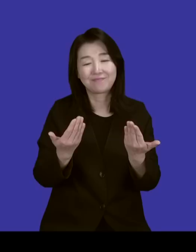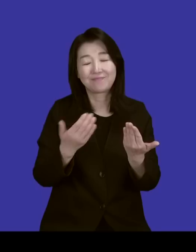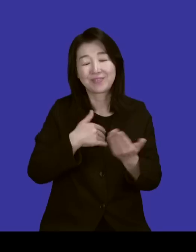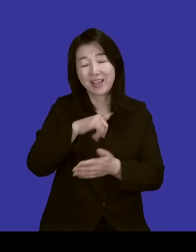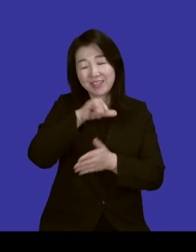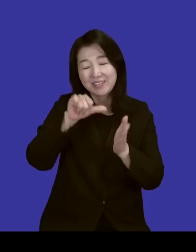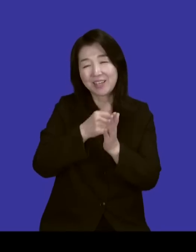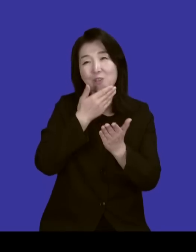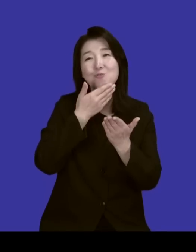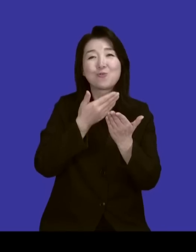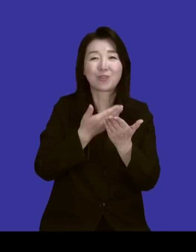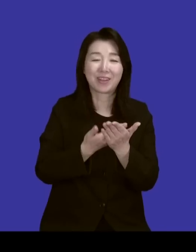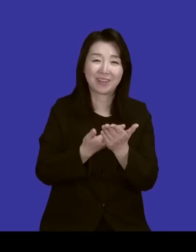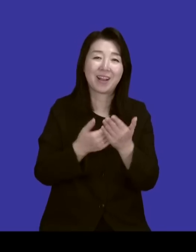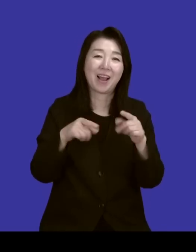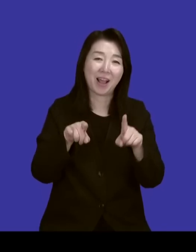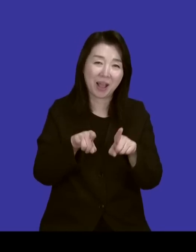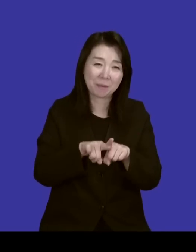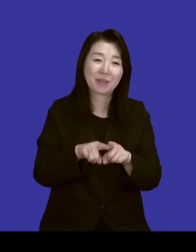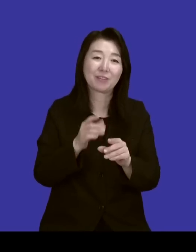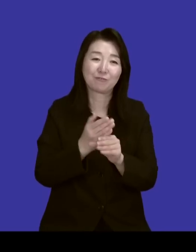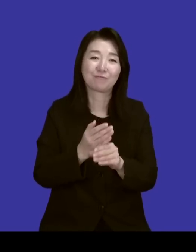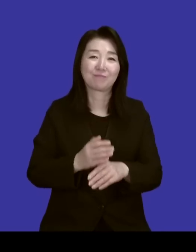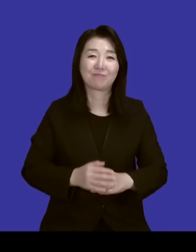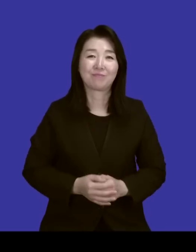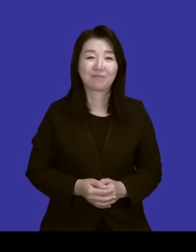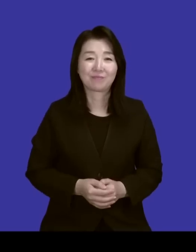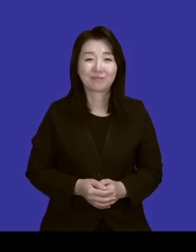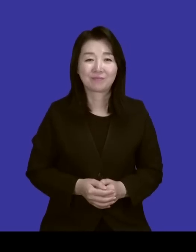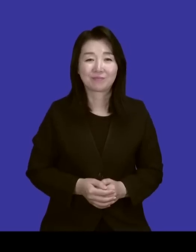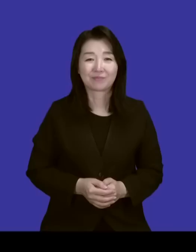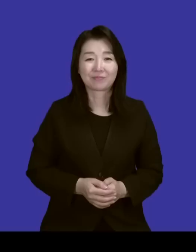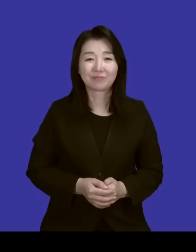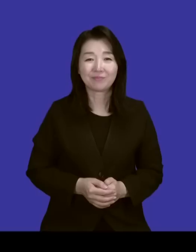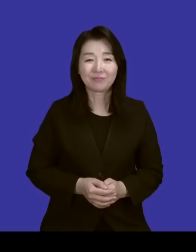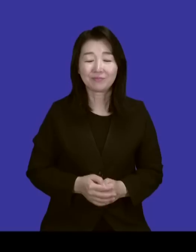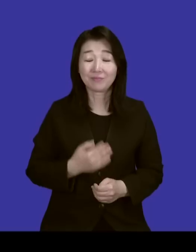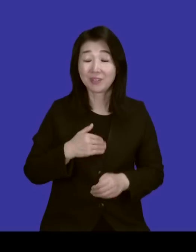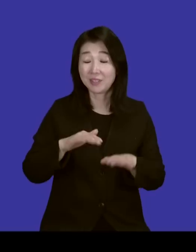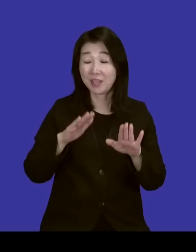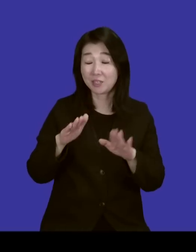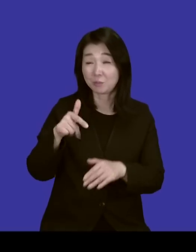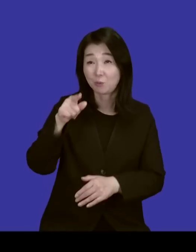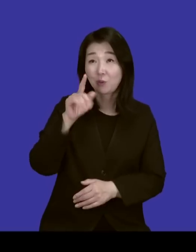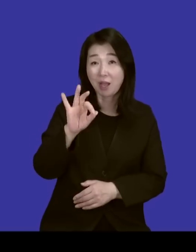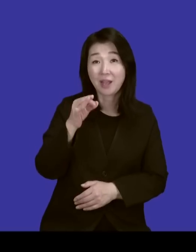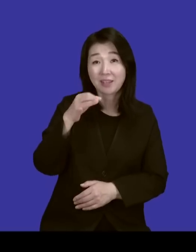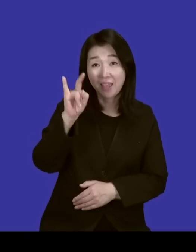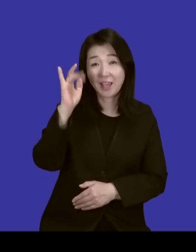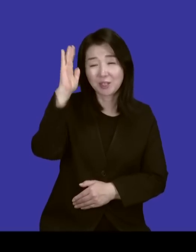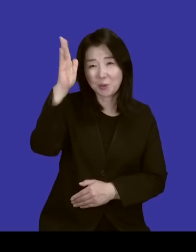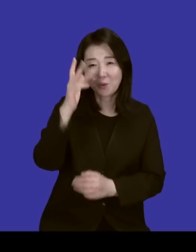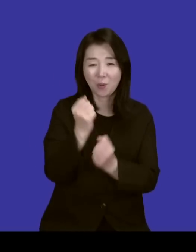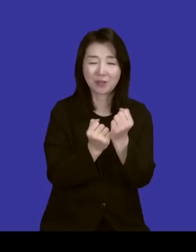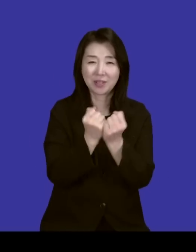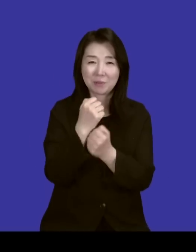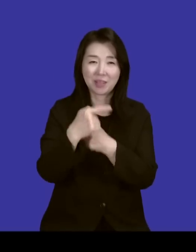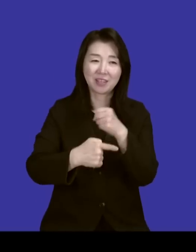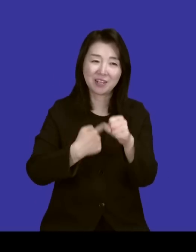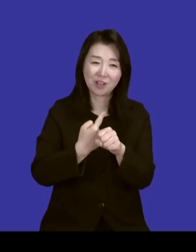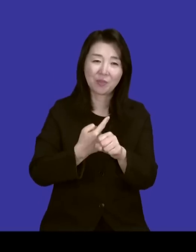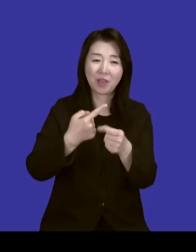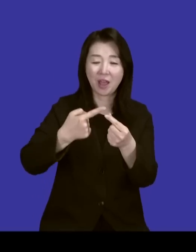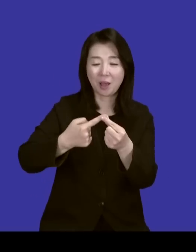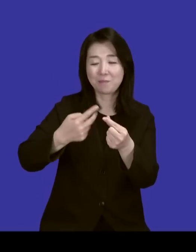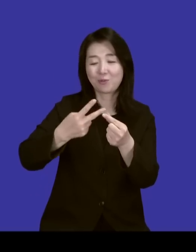인생의 중요한 부분을 같이 사용해 왔고요. 예. 지금도 제가 그래서 이 강해 설교 세미나를 매년 한